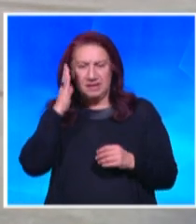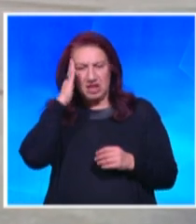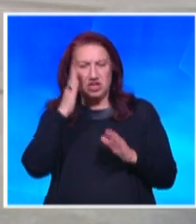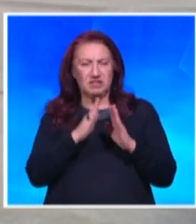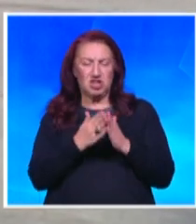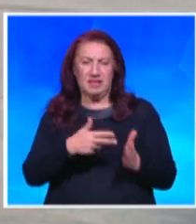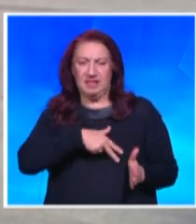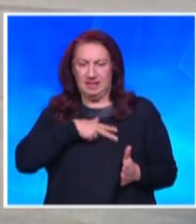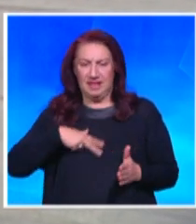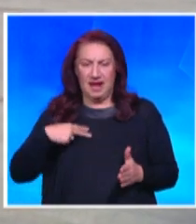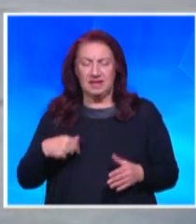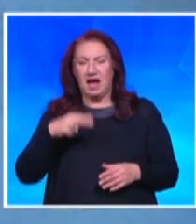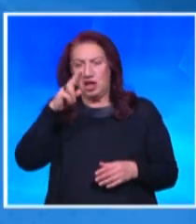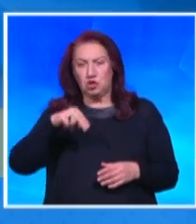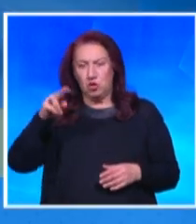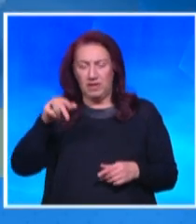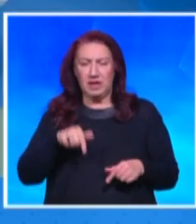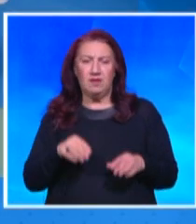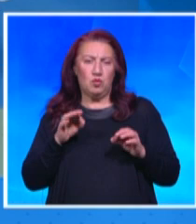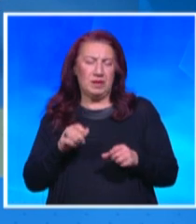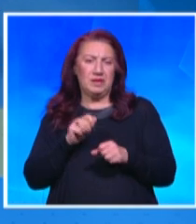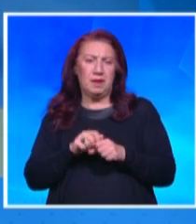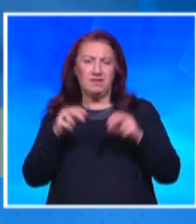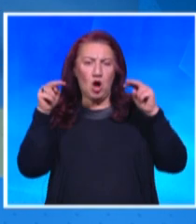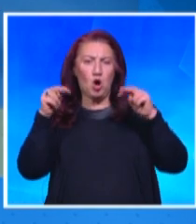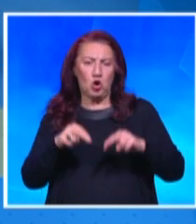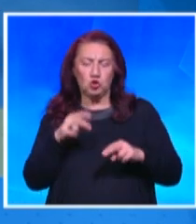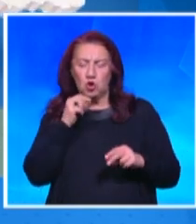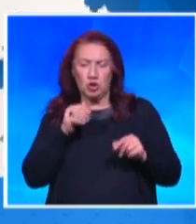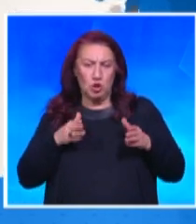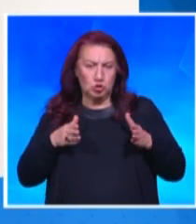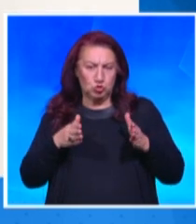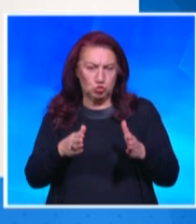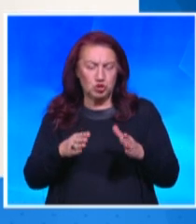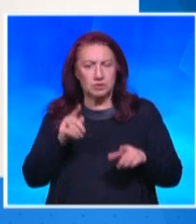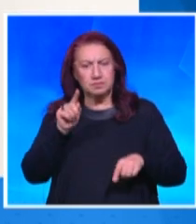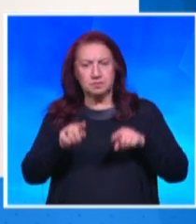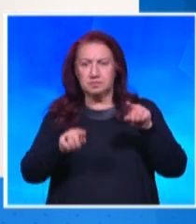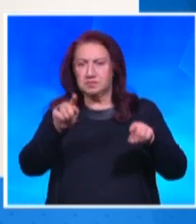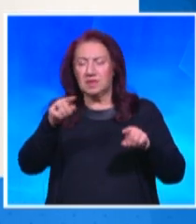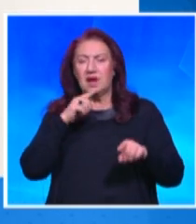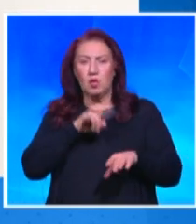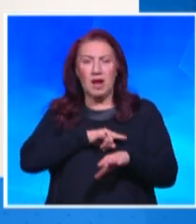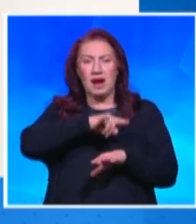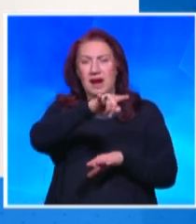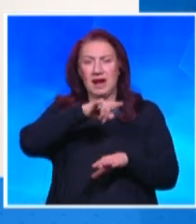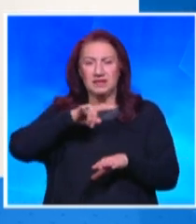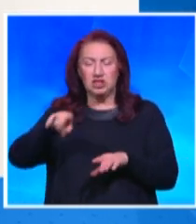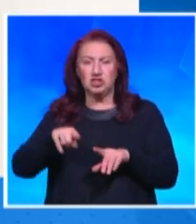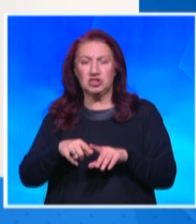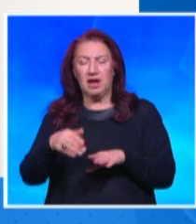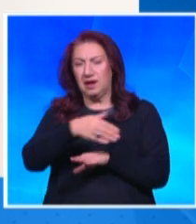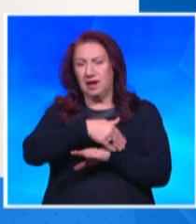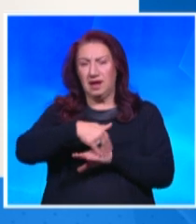и Норвегия, и в момента осъществяват контрол, освен по суша, но и по някои летища и пристанища.